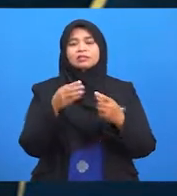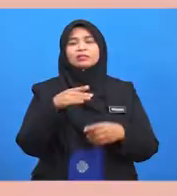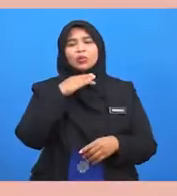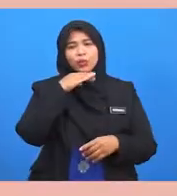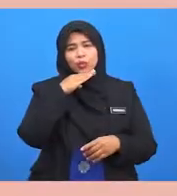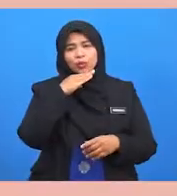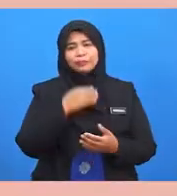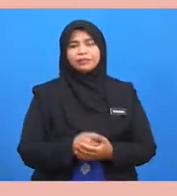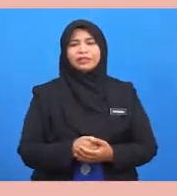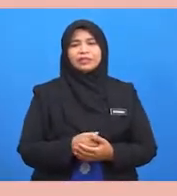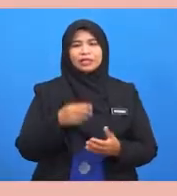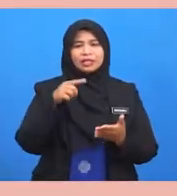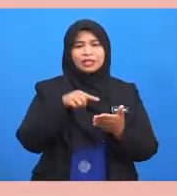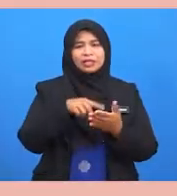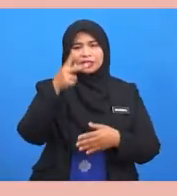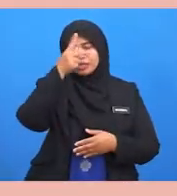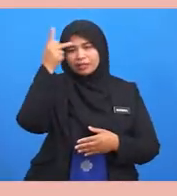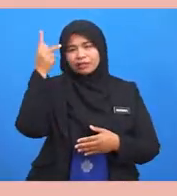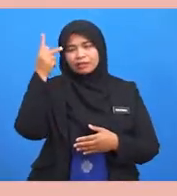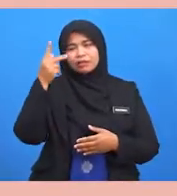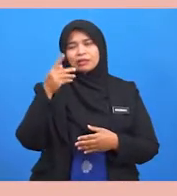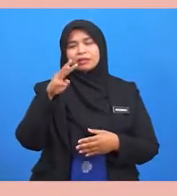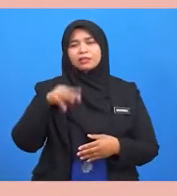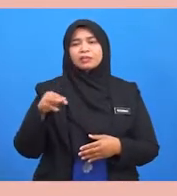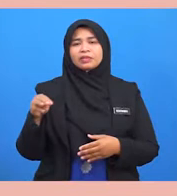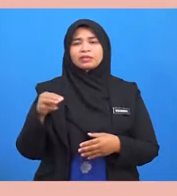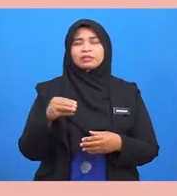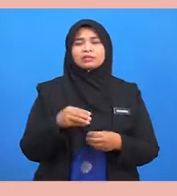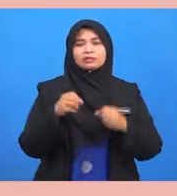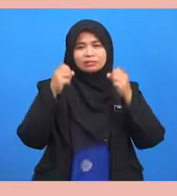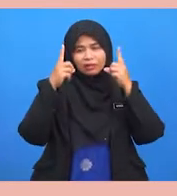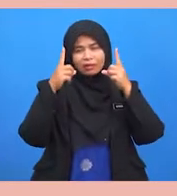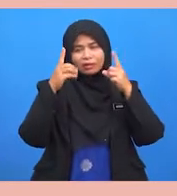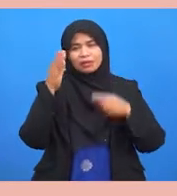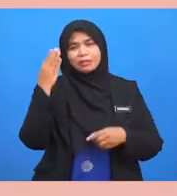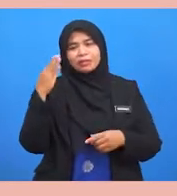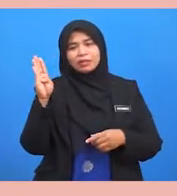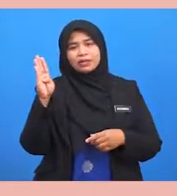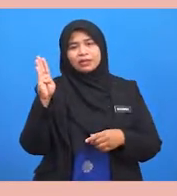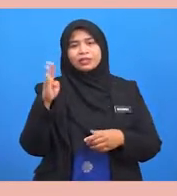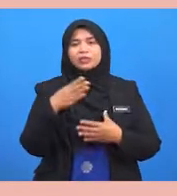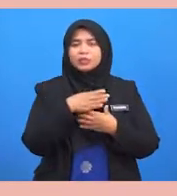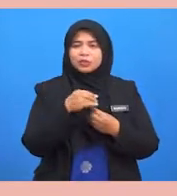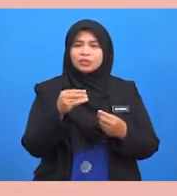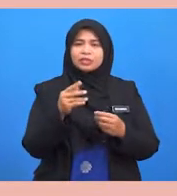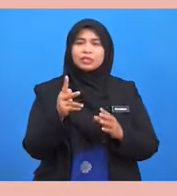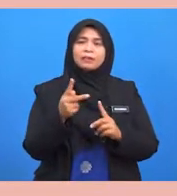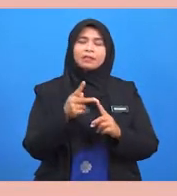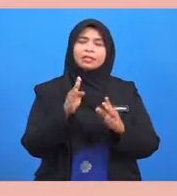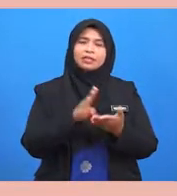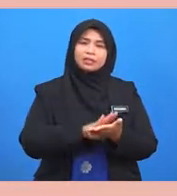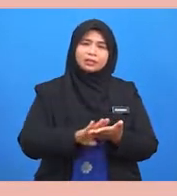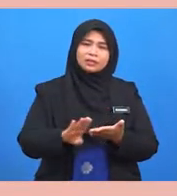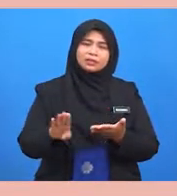kotor. Ini kerana murid-murid sedar bahawa sukakan kebersihan